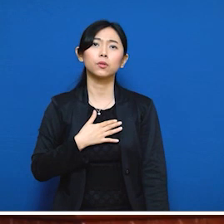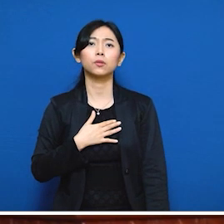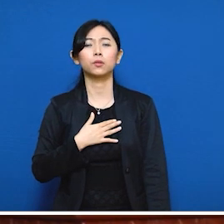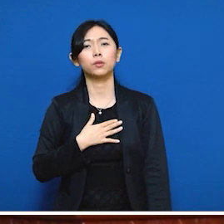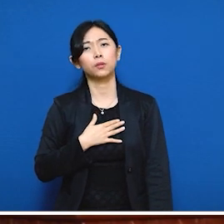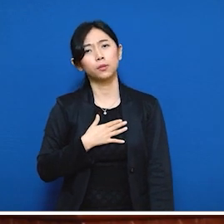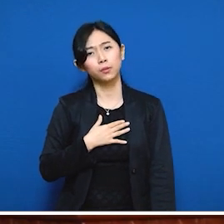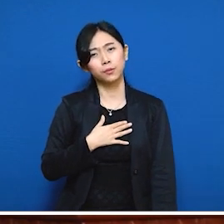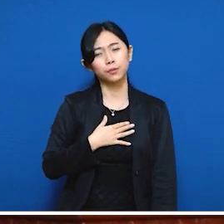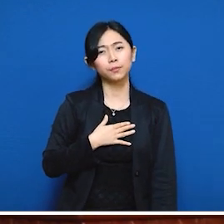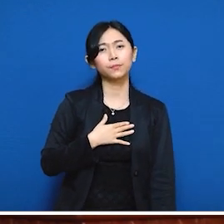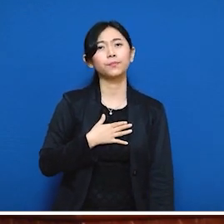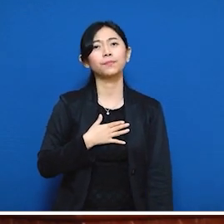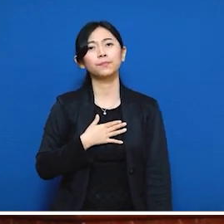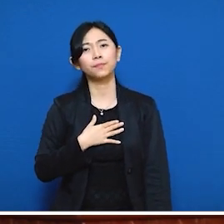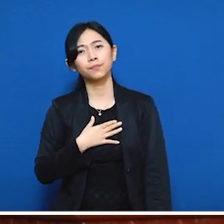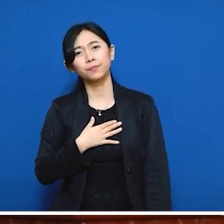telingaku